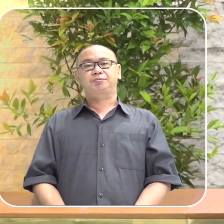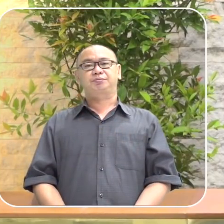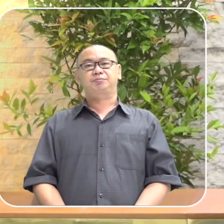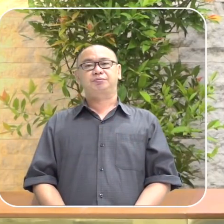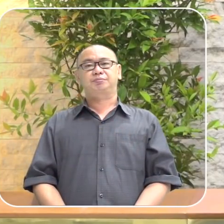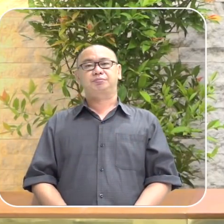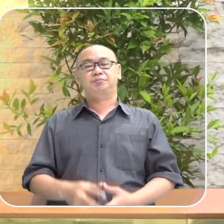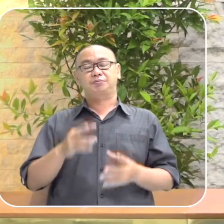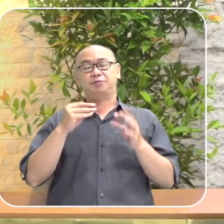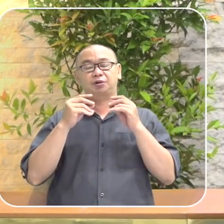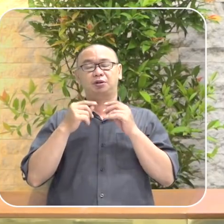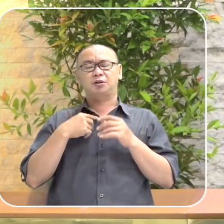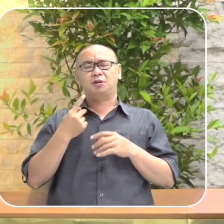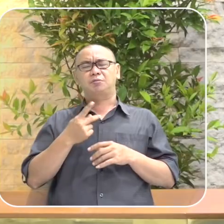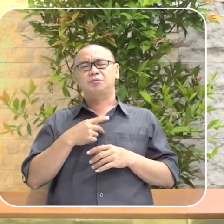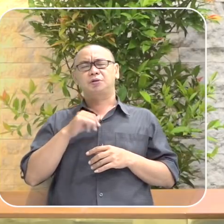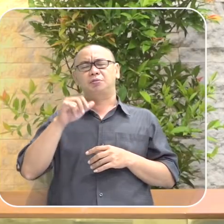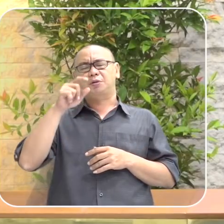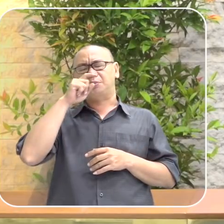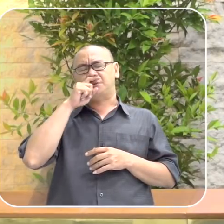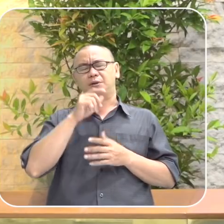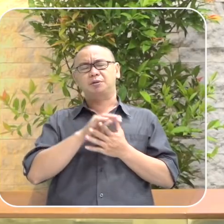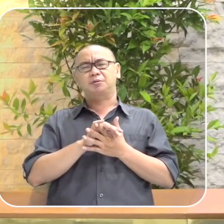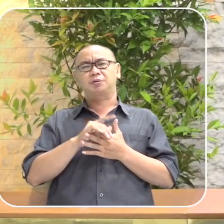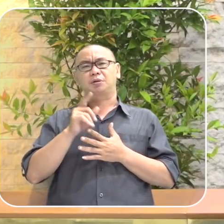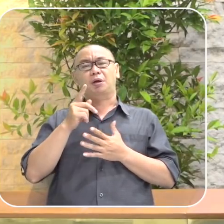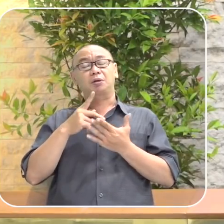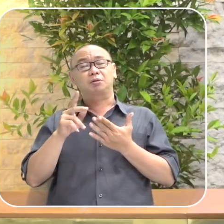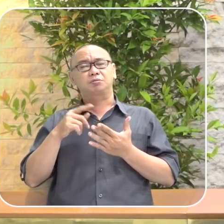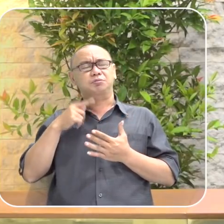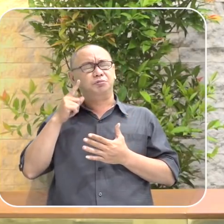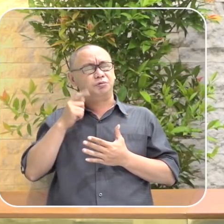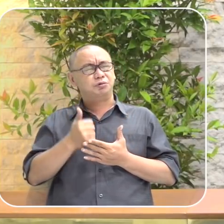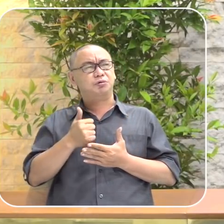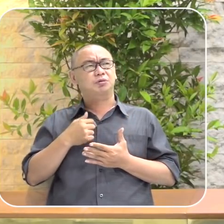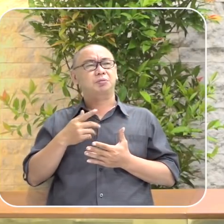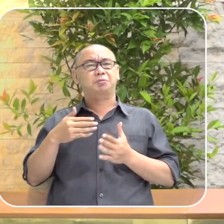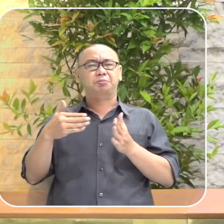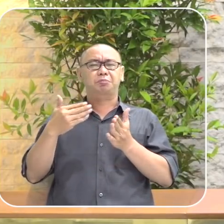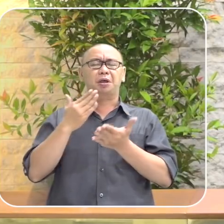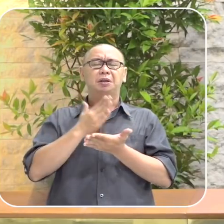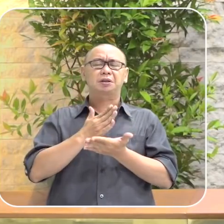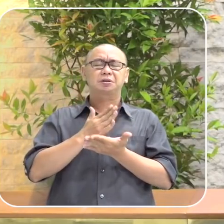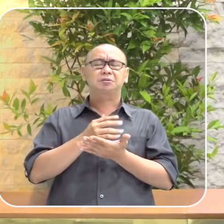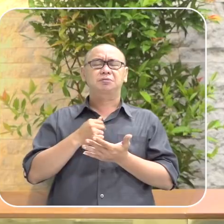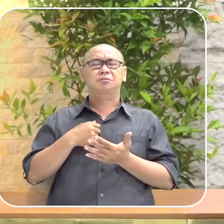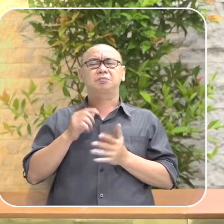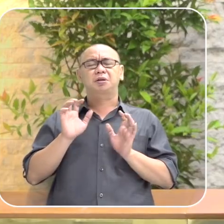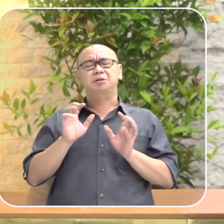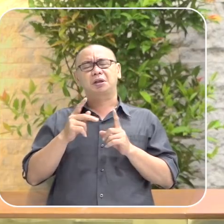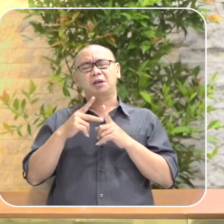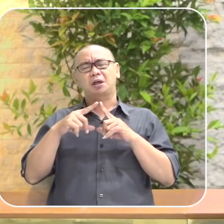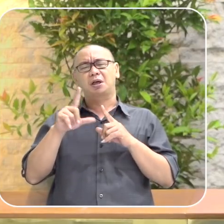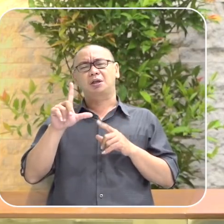Berbicaralah kepada kami sekalian ya Bapa, karena sesungguhnya kami ini serba terbatas. Banyak hal kami tidak tahu, banyak